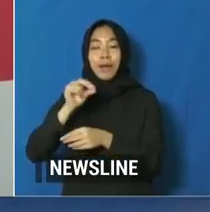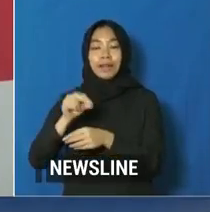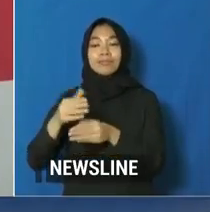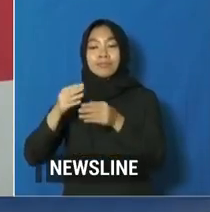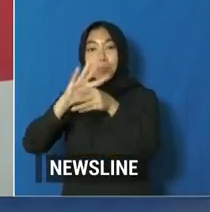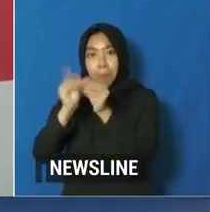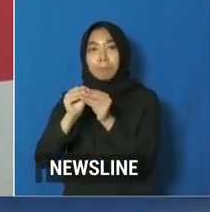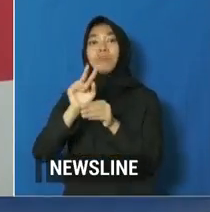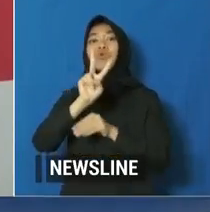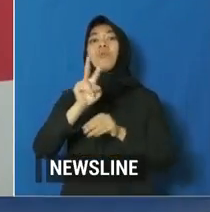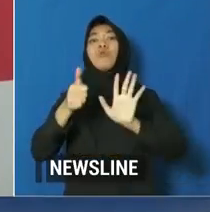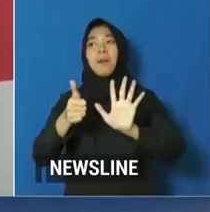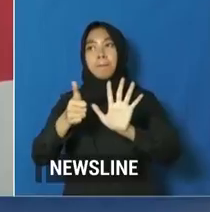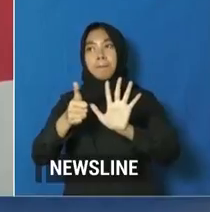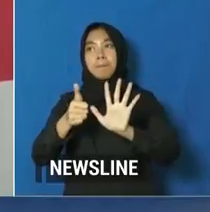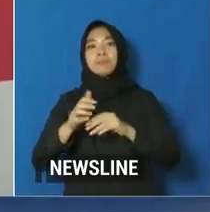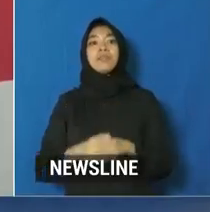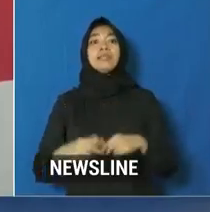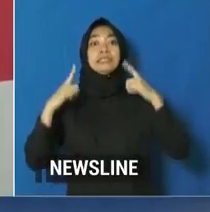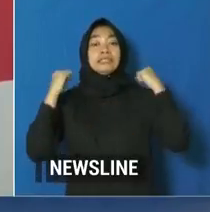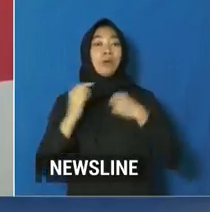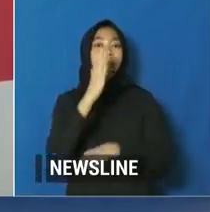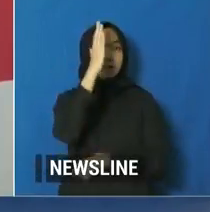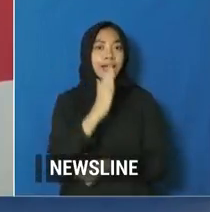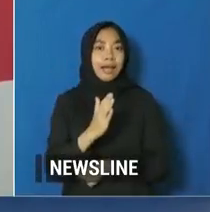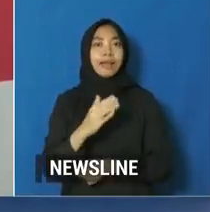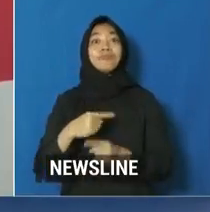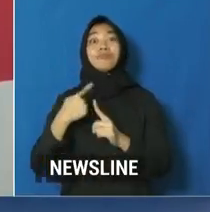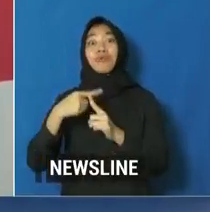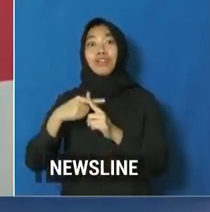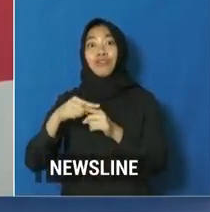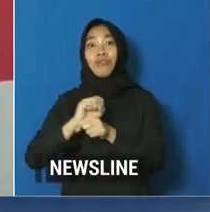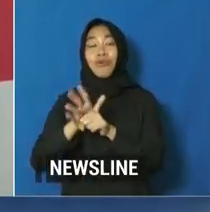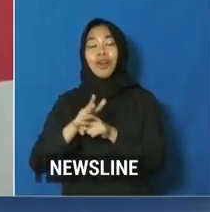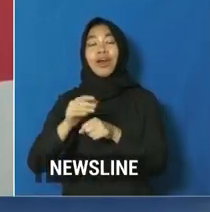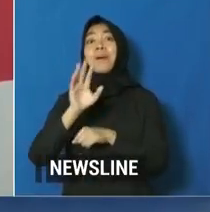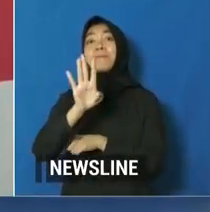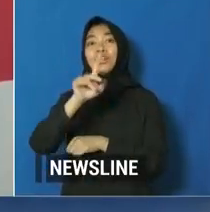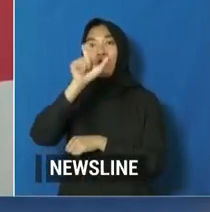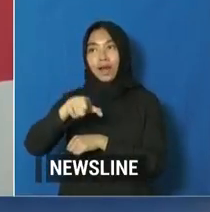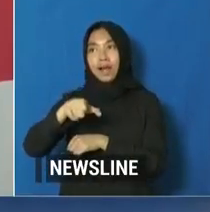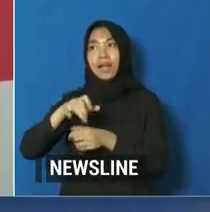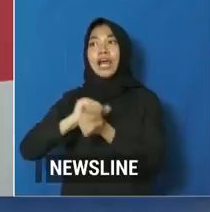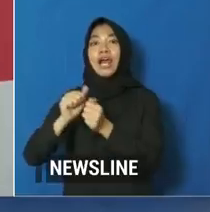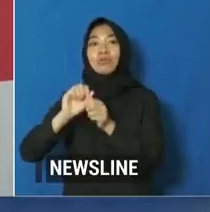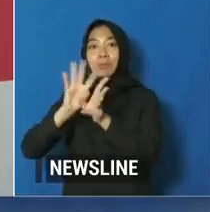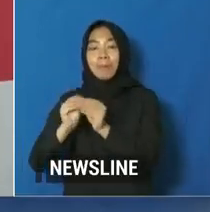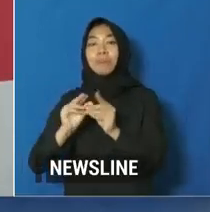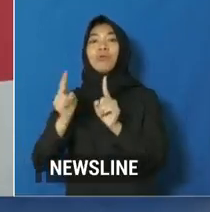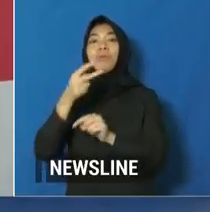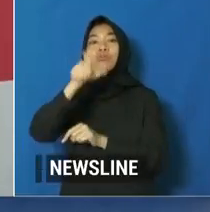orang. Kemudian Jawa Tengah ada penambahan kasus 4 orang, sehingga total kasus menjadi 12